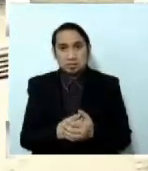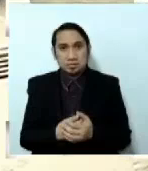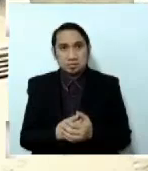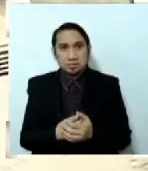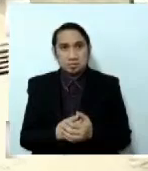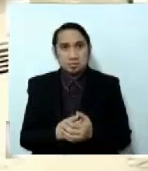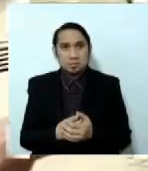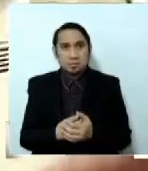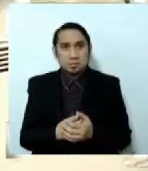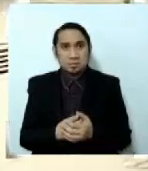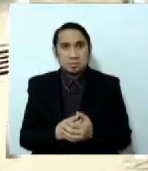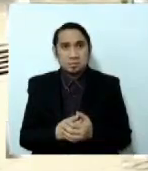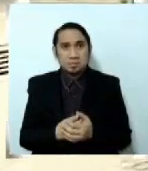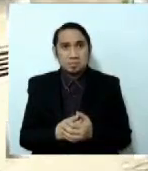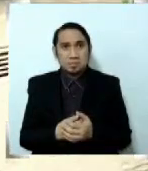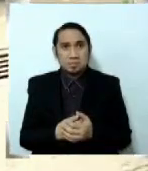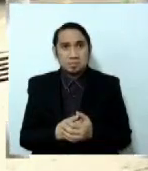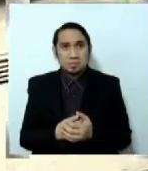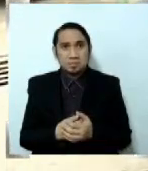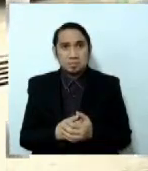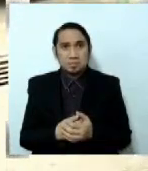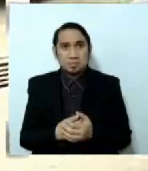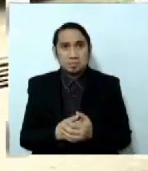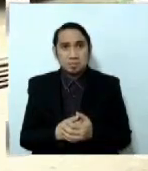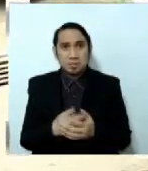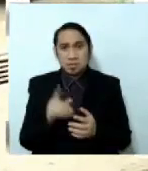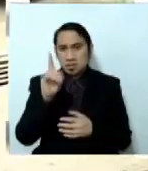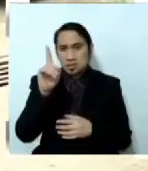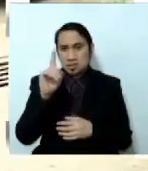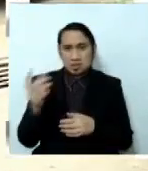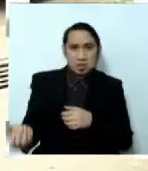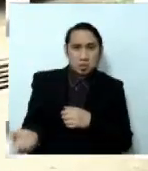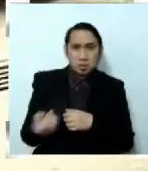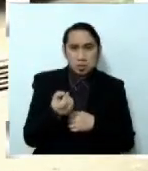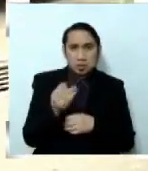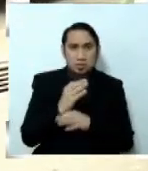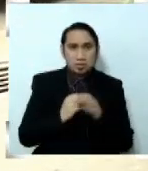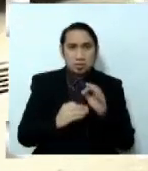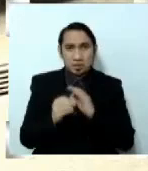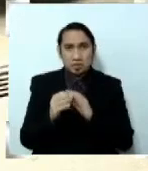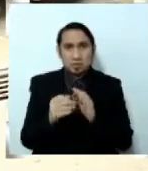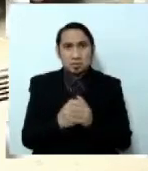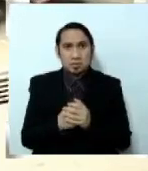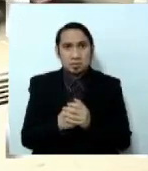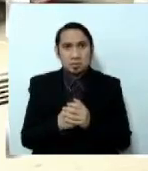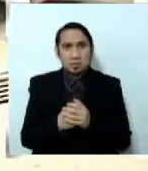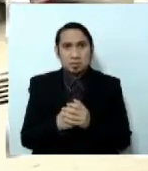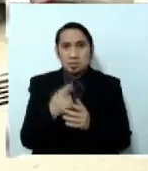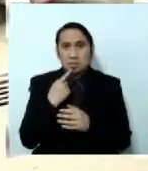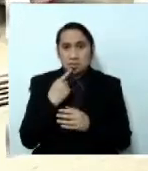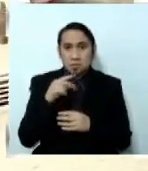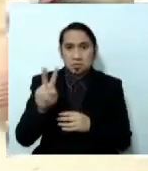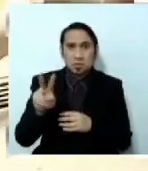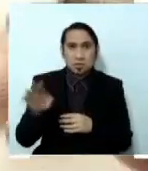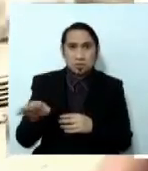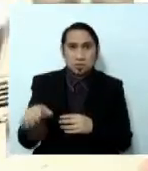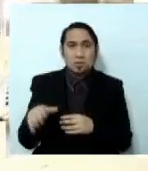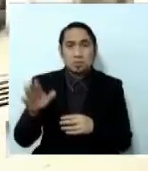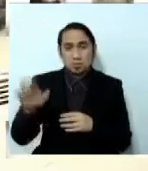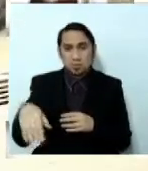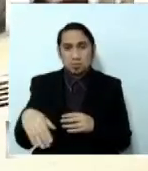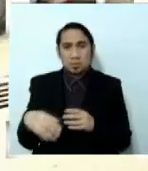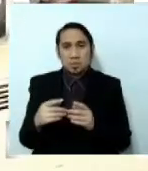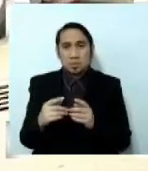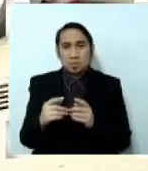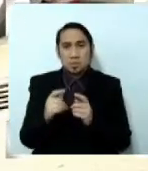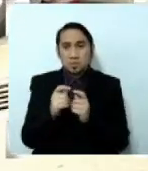nung natanganan ko sa binti yung isa. Nung lumutang ako, sabi ko doon sa dalawa, magsabay-sabay ka ako tayo na sisid at handi